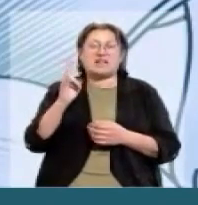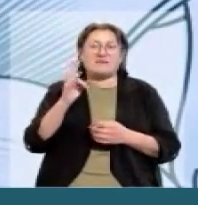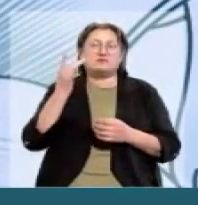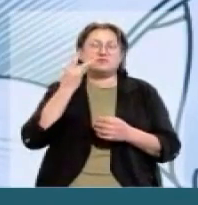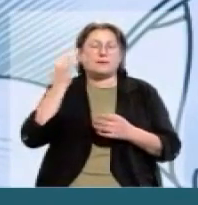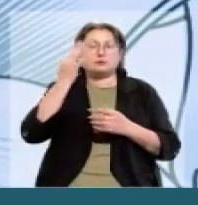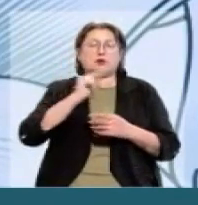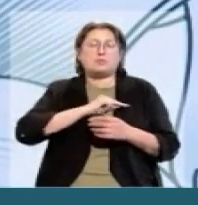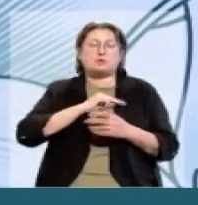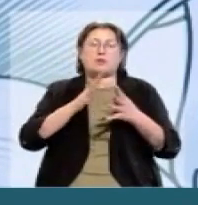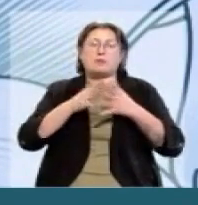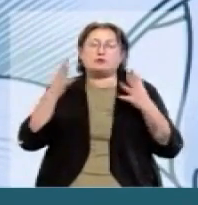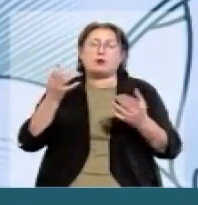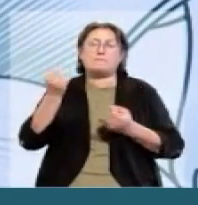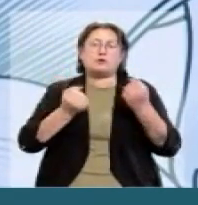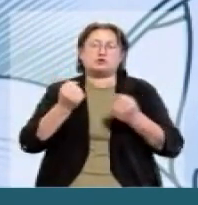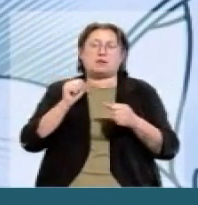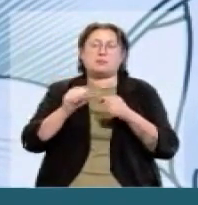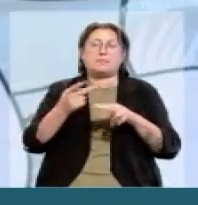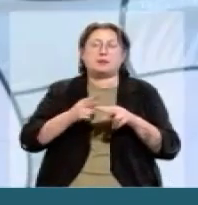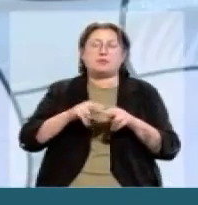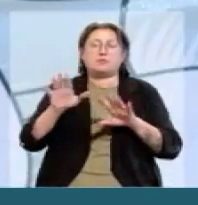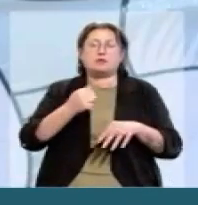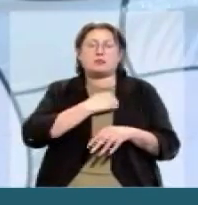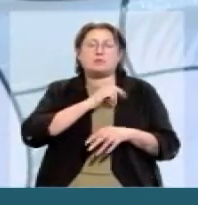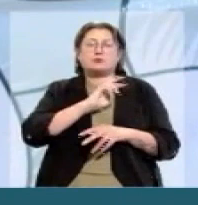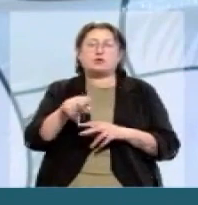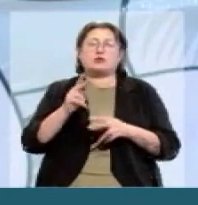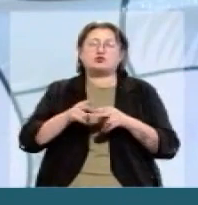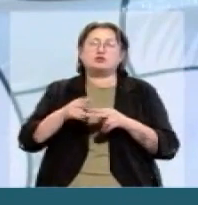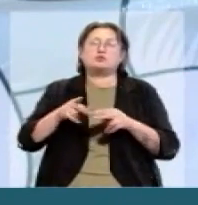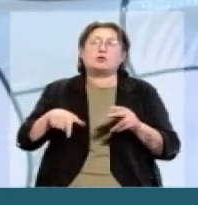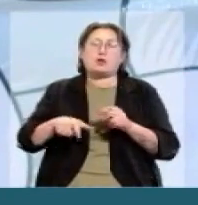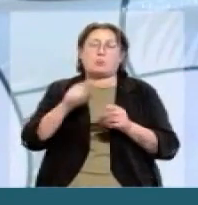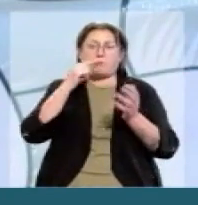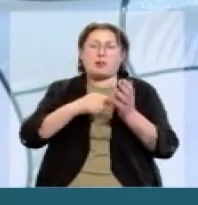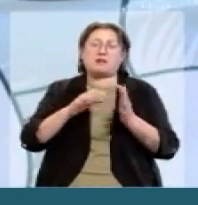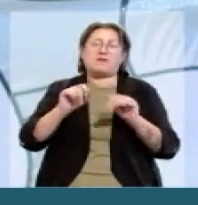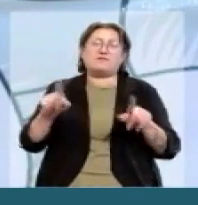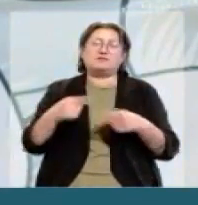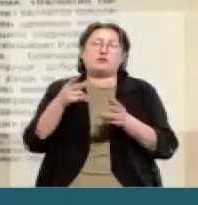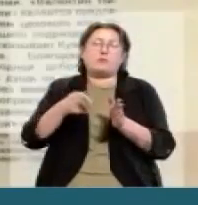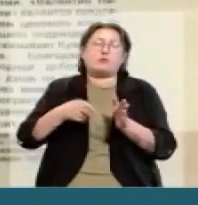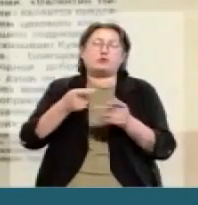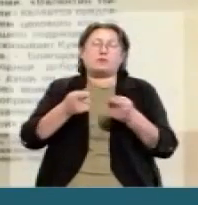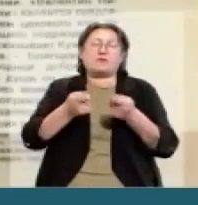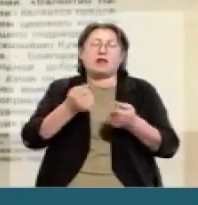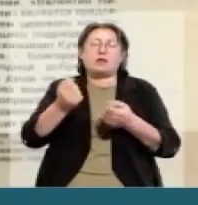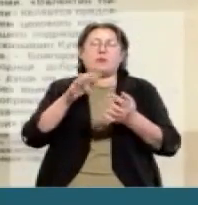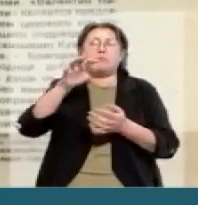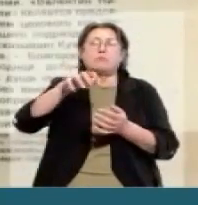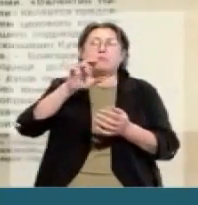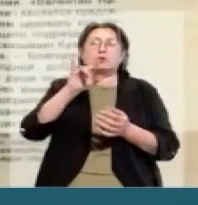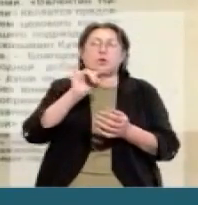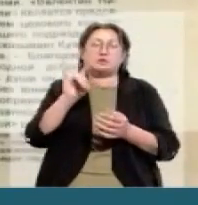всегда мечтал работать на больших машинах. Именно поэтому после армии пришел на железную дорогу. Попал на восстановительный поезд, управлял бульдозером.